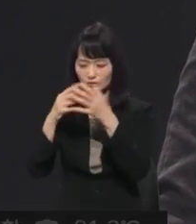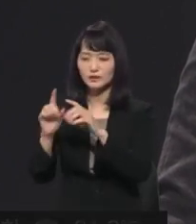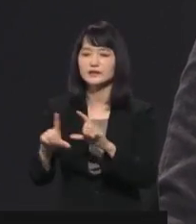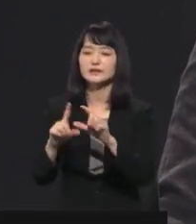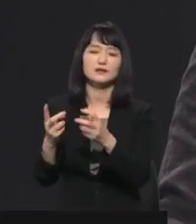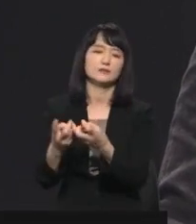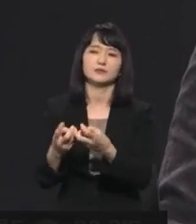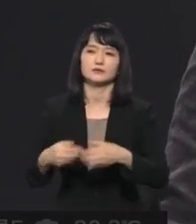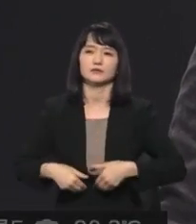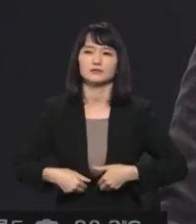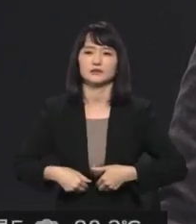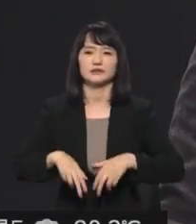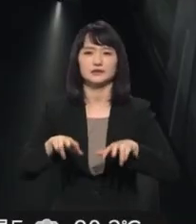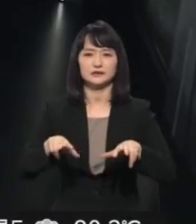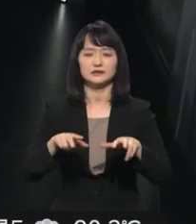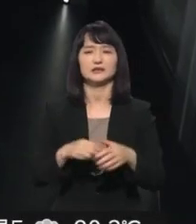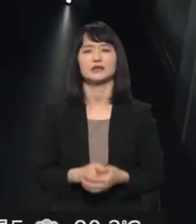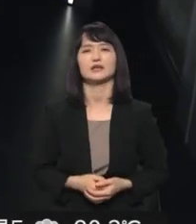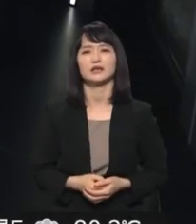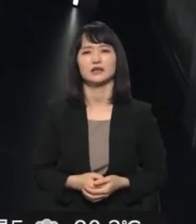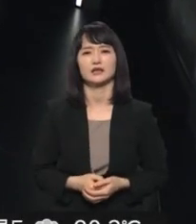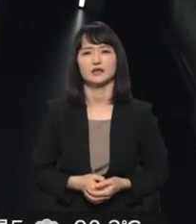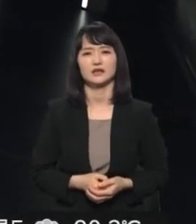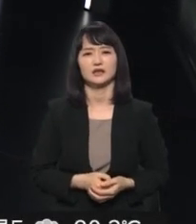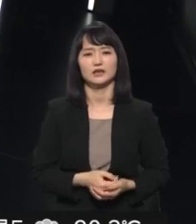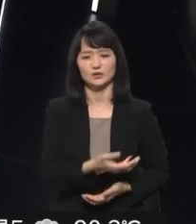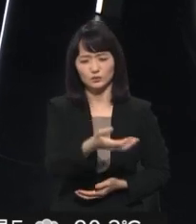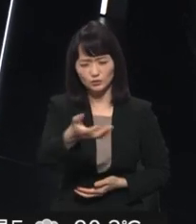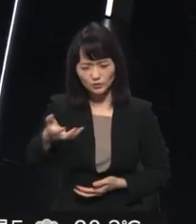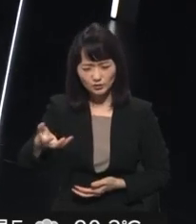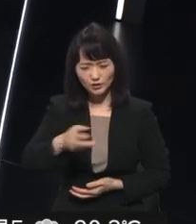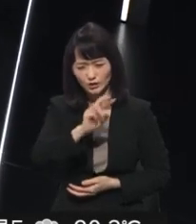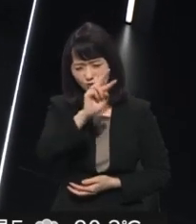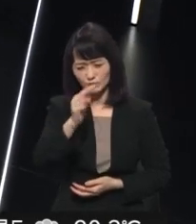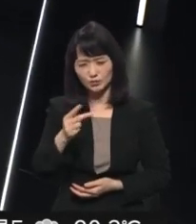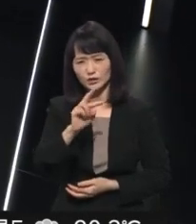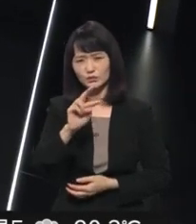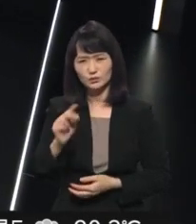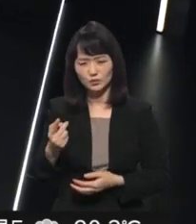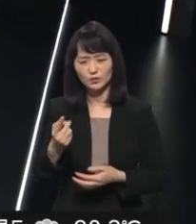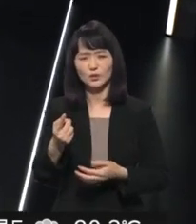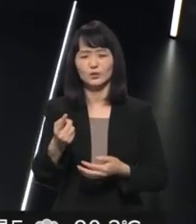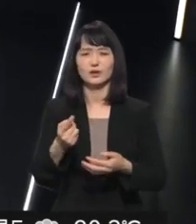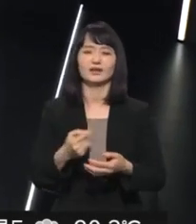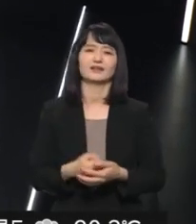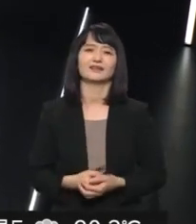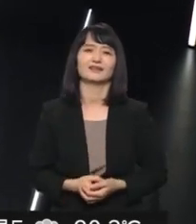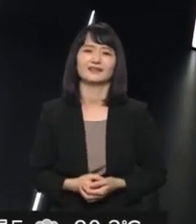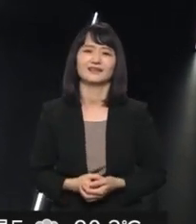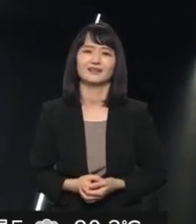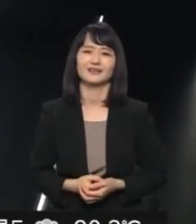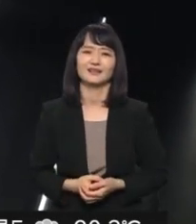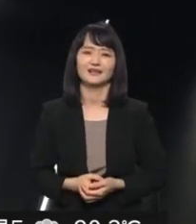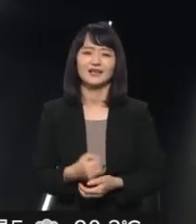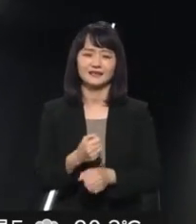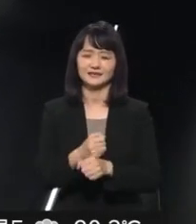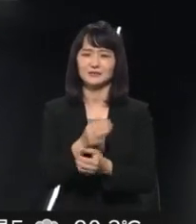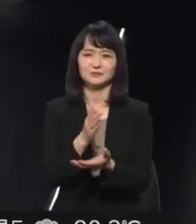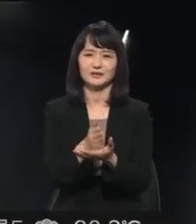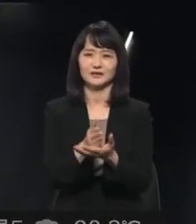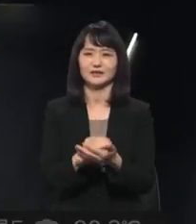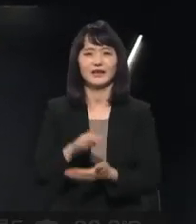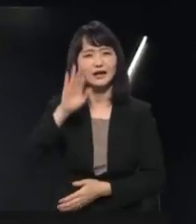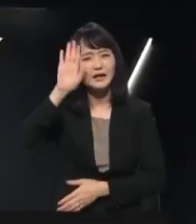돌고 도로 이제 고만 해서 좋겠어요 같이 넘어져서 같이 망하고 있다 4 부탁하고 내 3부터 좀 쉬운걸로 달아라 않았다 아니